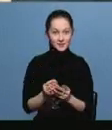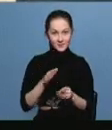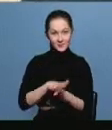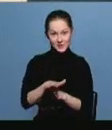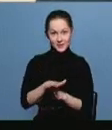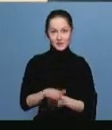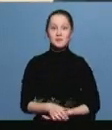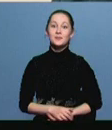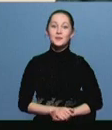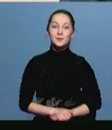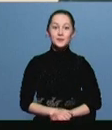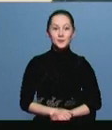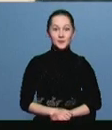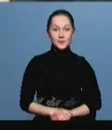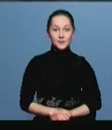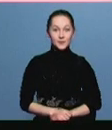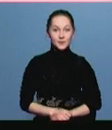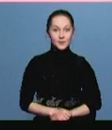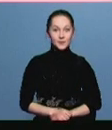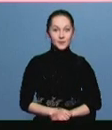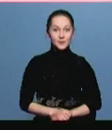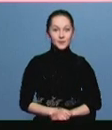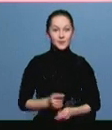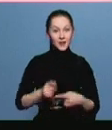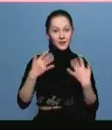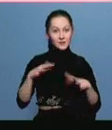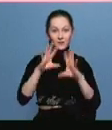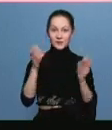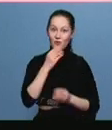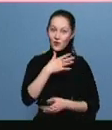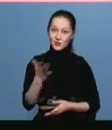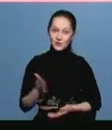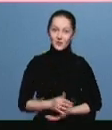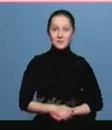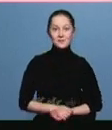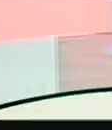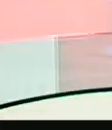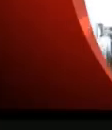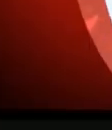Нуриахметов, телеканал «Моя Удмуртия». И у меня на этом все. До встречи.